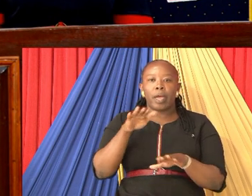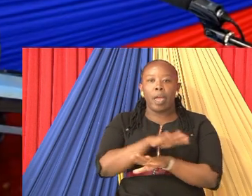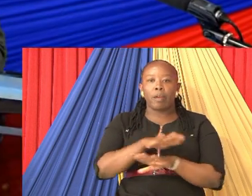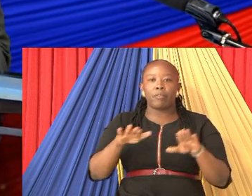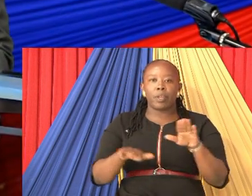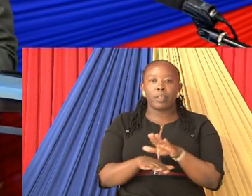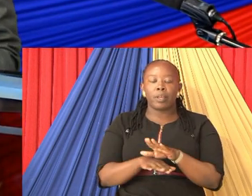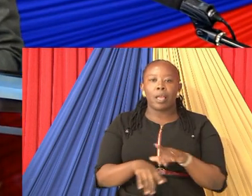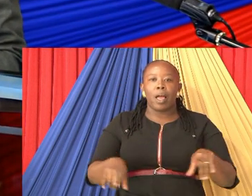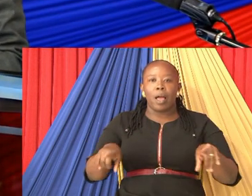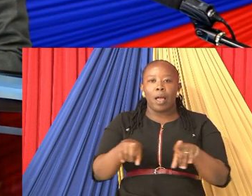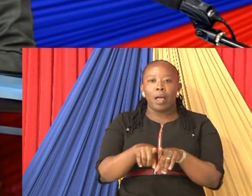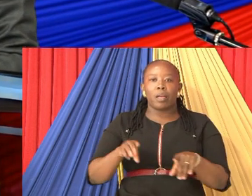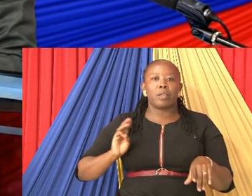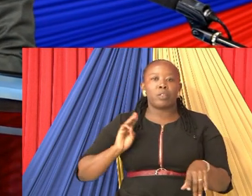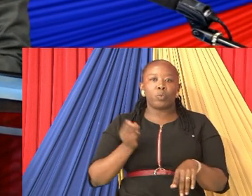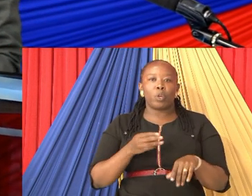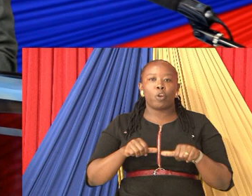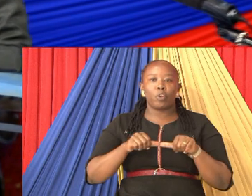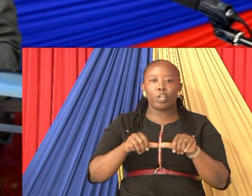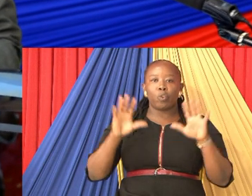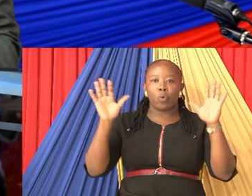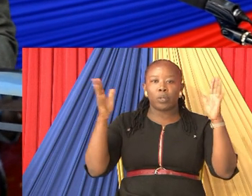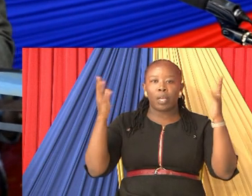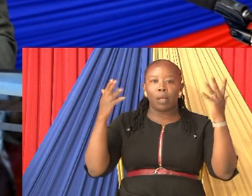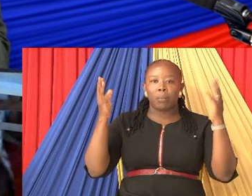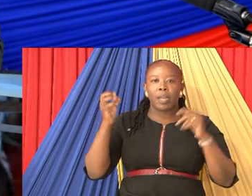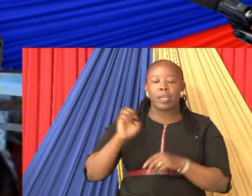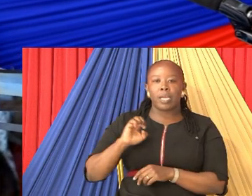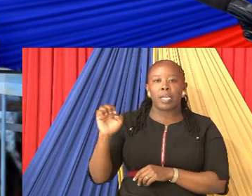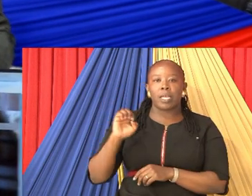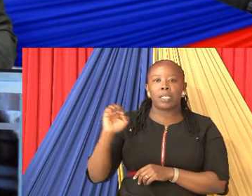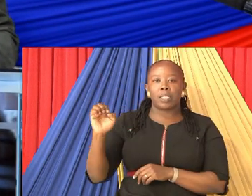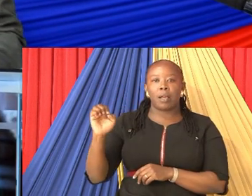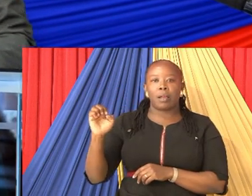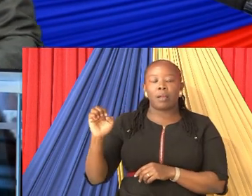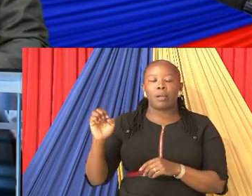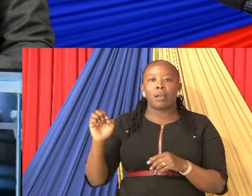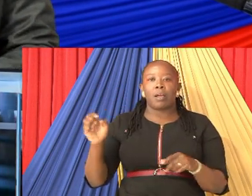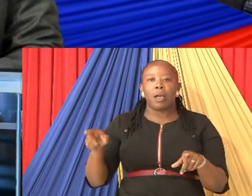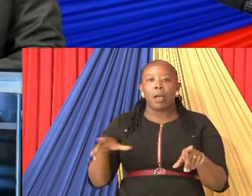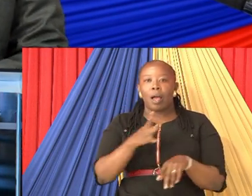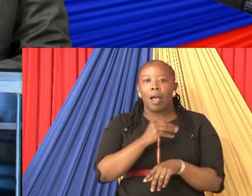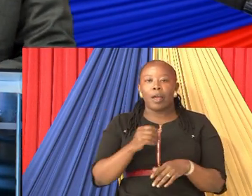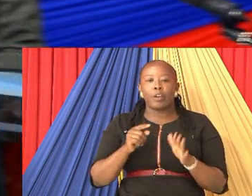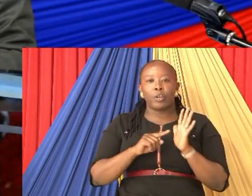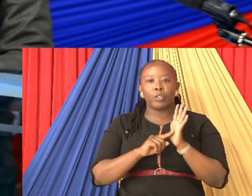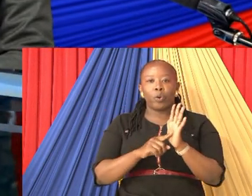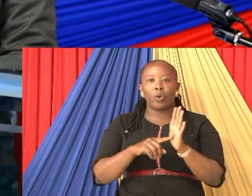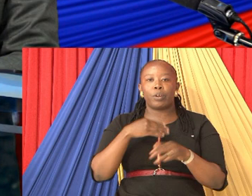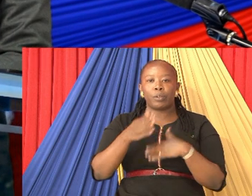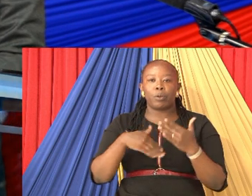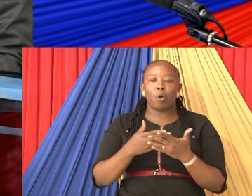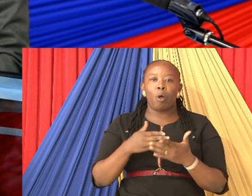tunapozidi kusherehekea kufufuka kwake Yesu Kristo na kujionyeshana kwa wanafunzi na watu wengi.